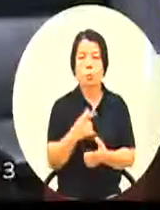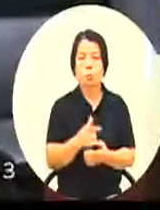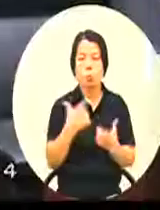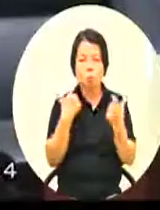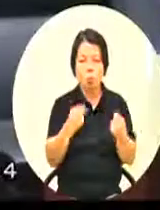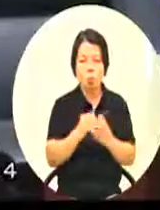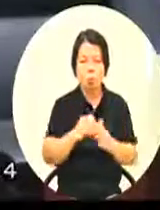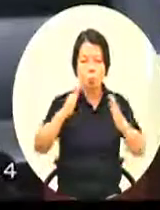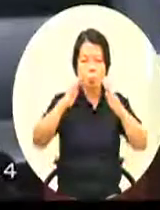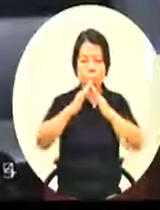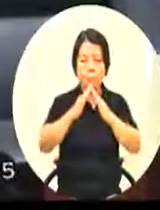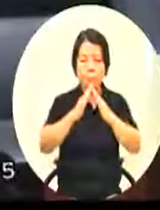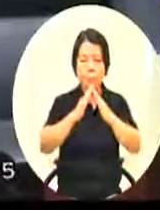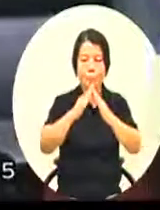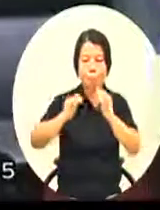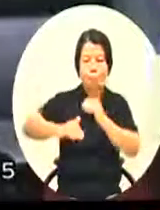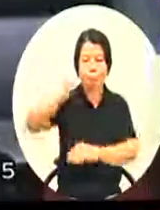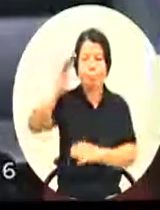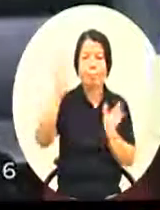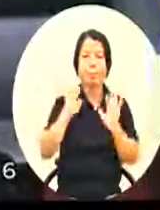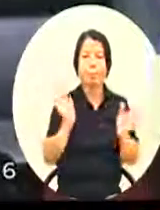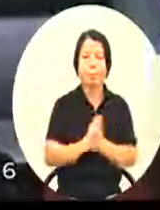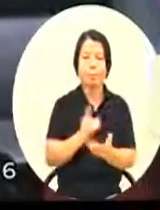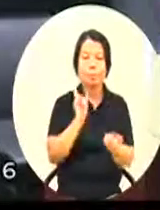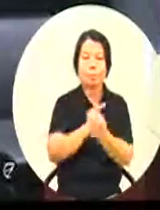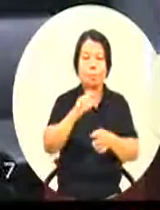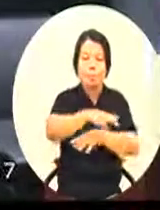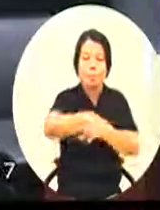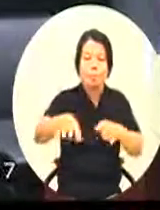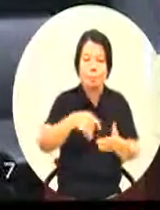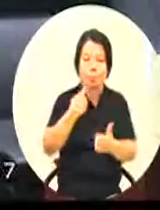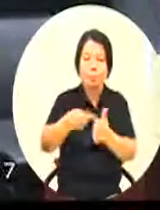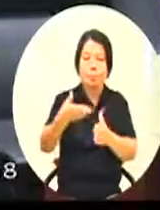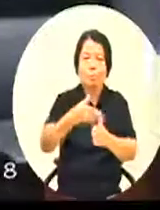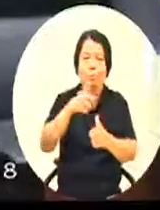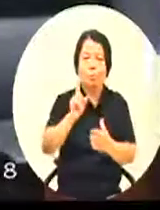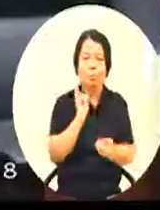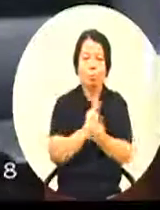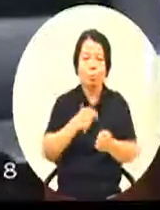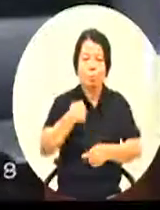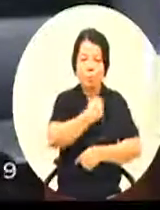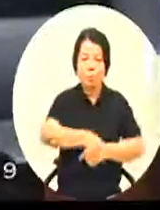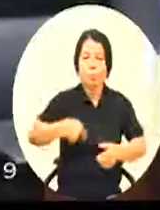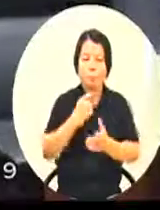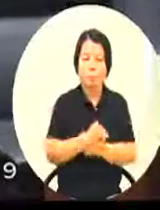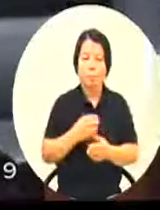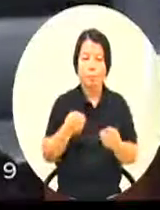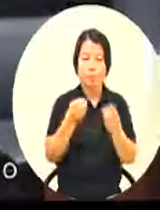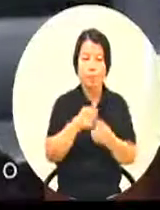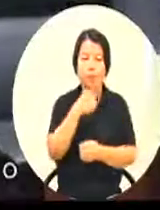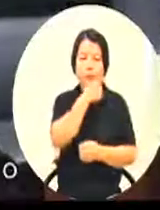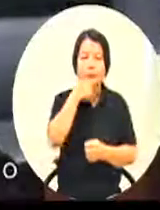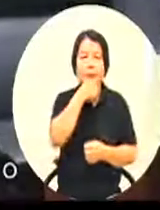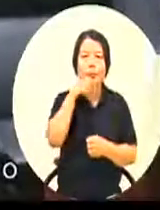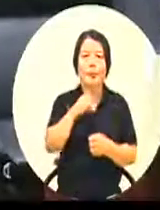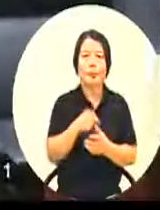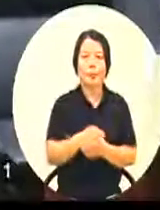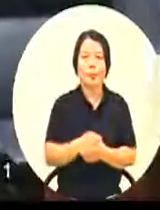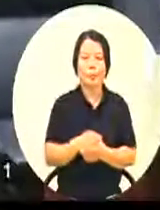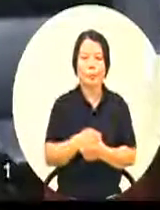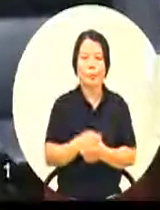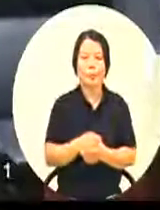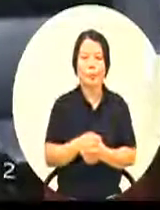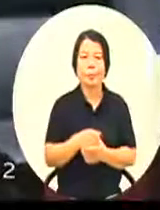们都市的孩子是在这个环境教育里面，对我们身体里面的营养的养分里面，我